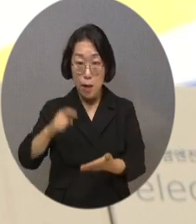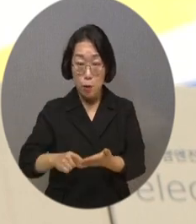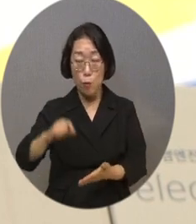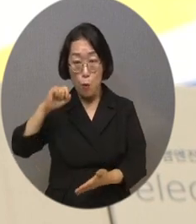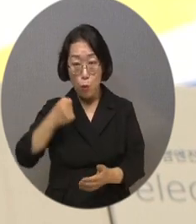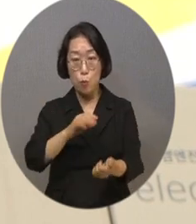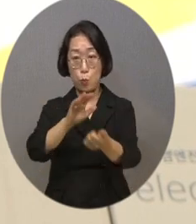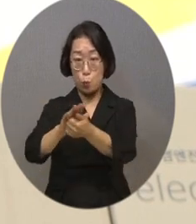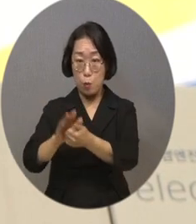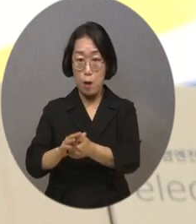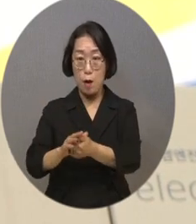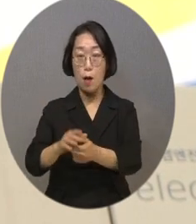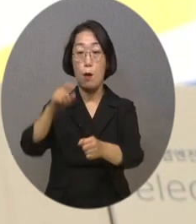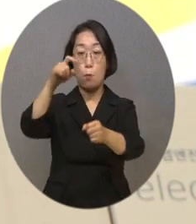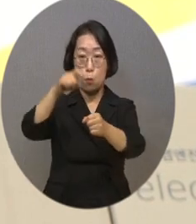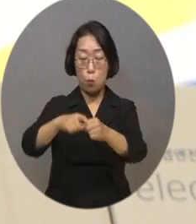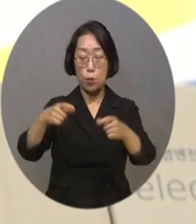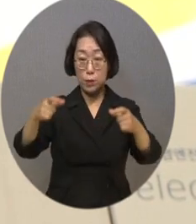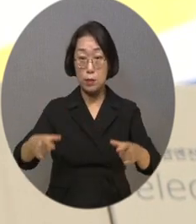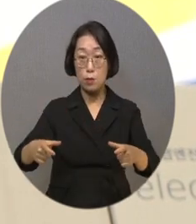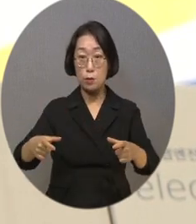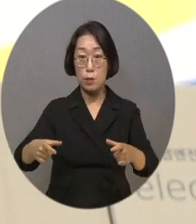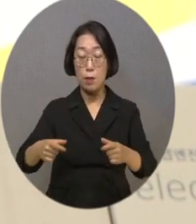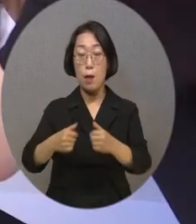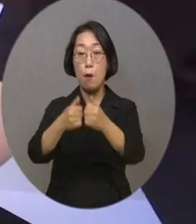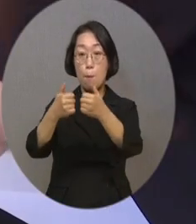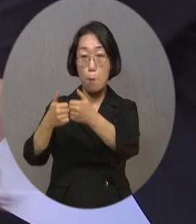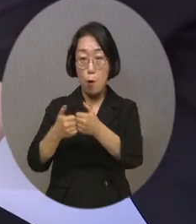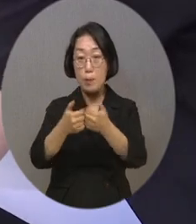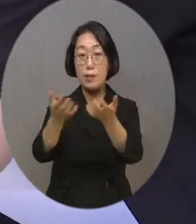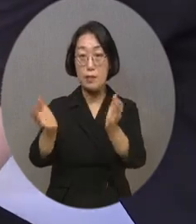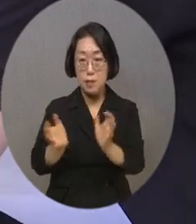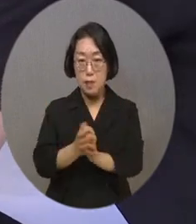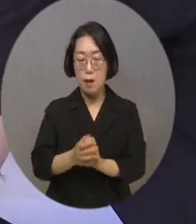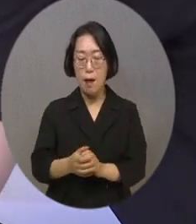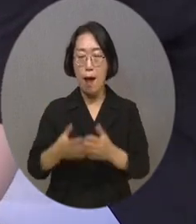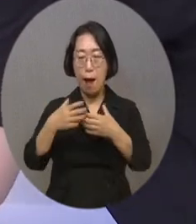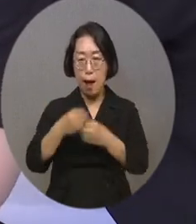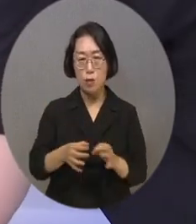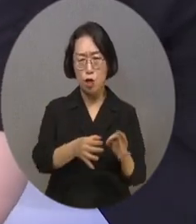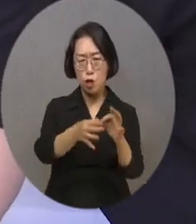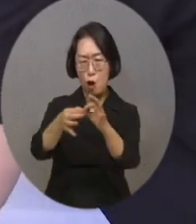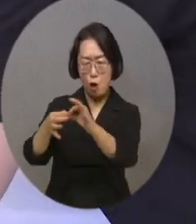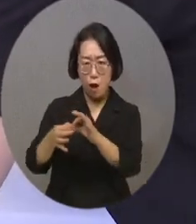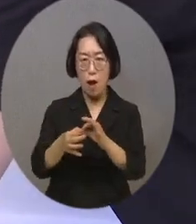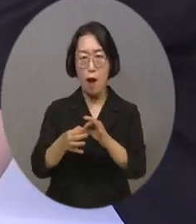운영하고 있으며 지역사회보장협의체를 중심으로 인적 안정망을 구축해